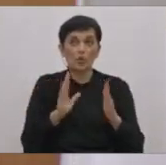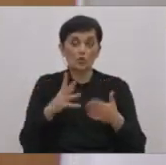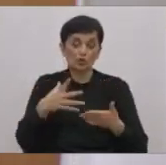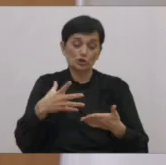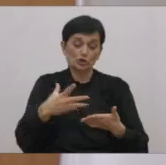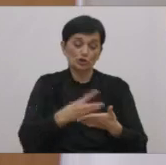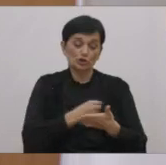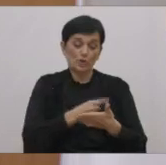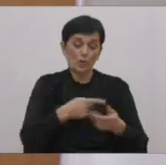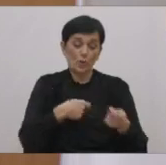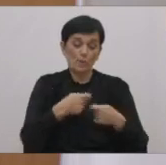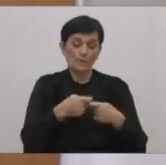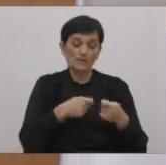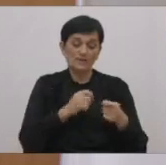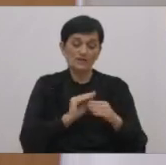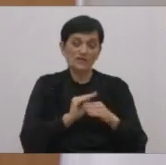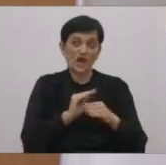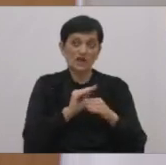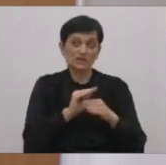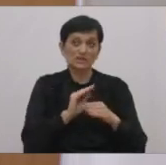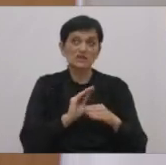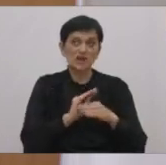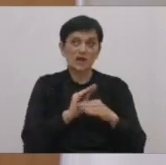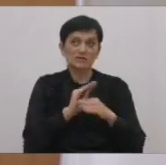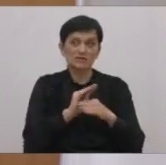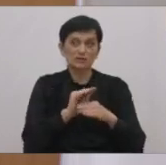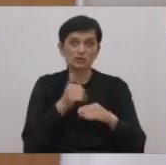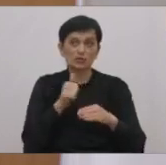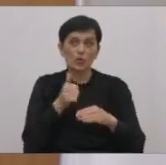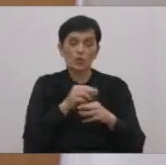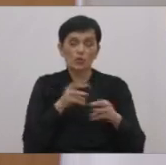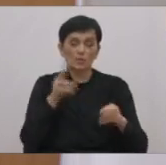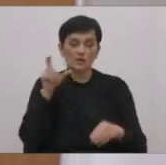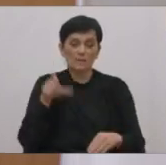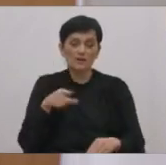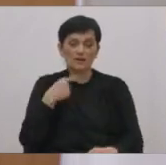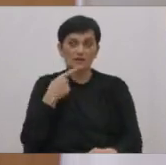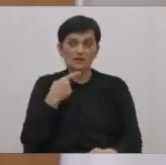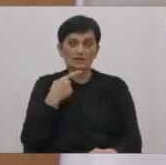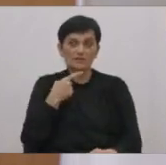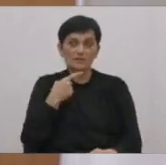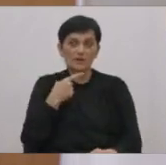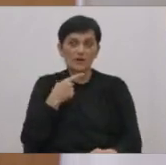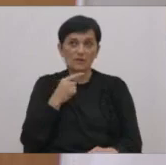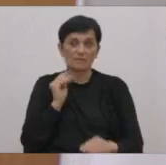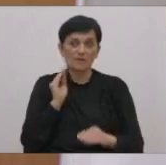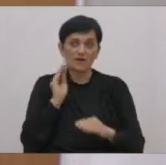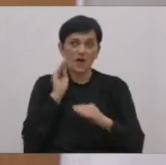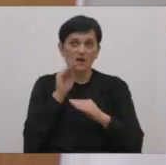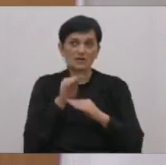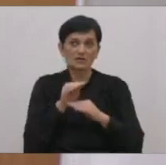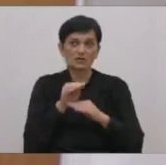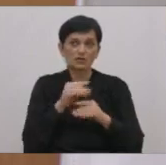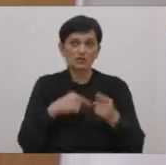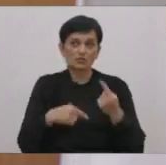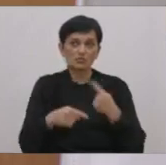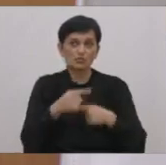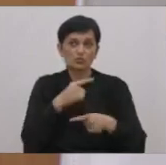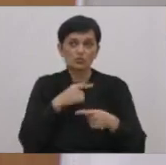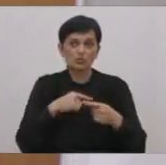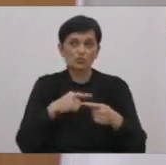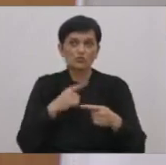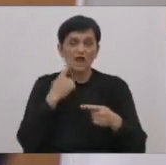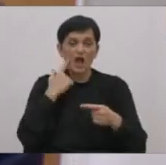შემოსავლები ამ ბიზნესში კიდევ გაიზარდა და უფრო გაიზარდა და როგორც პრემიერმაც აღნიშნა, გაზრდილია ბრუნვას, ანუ